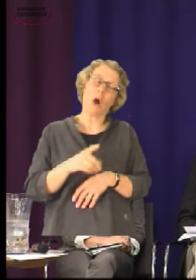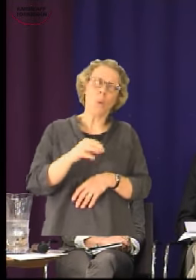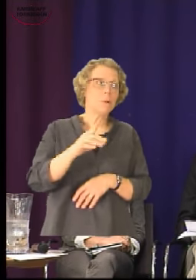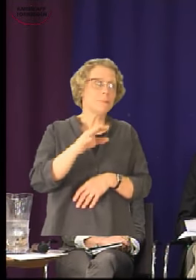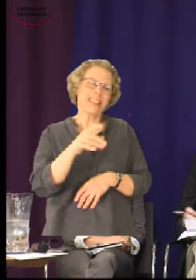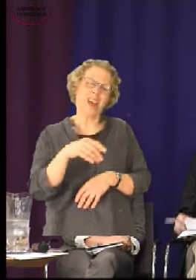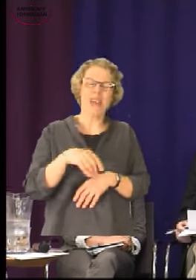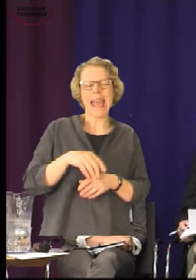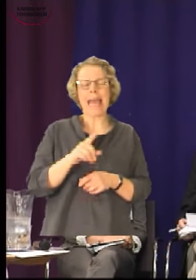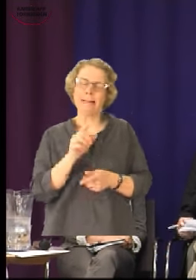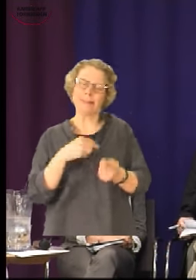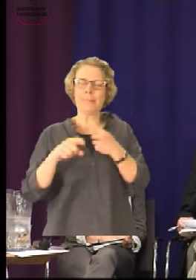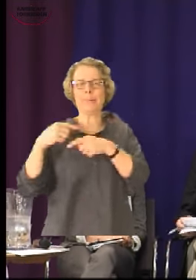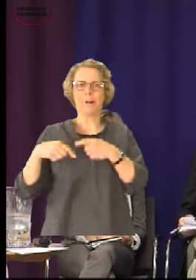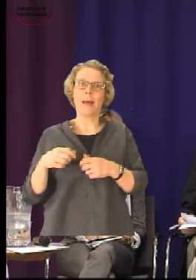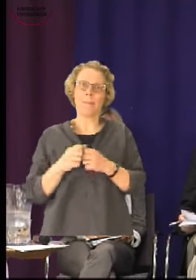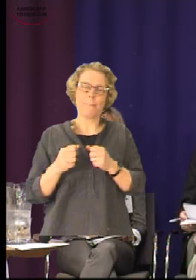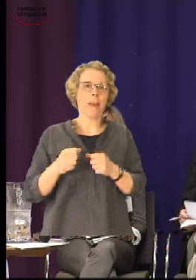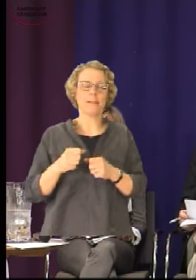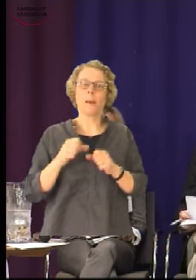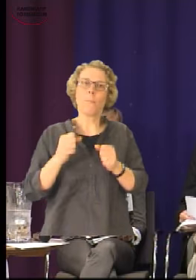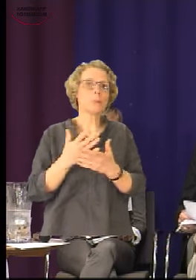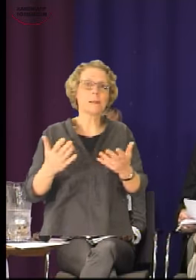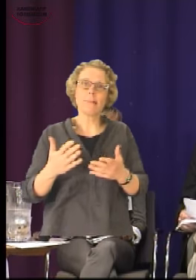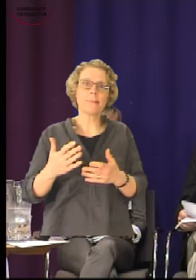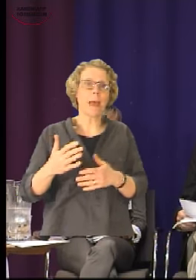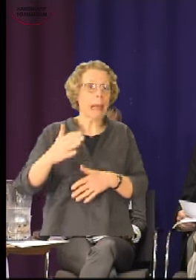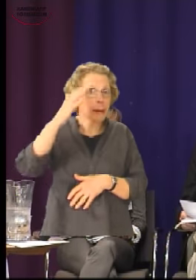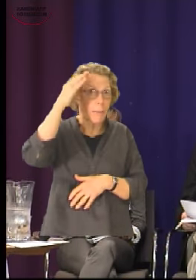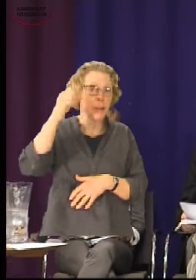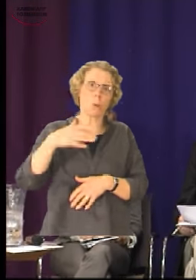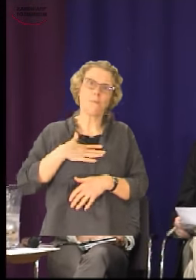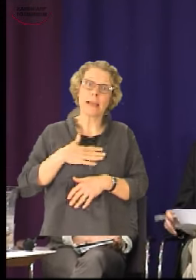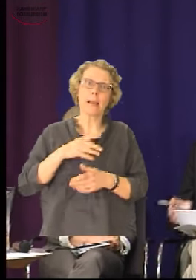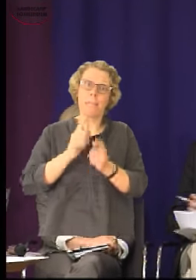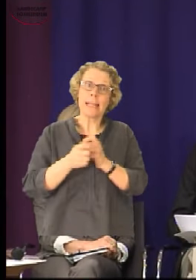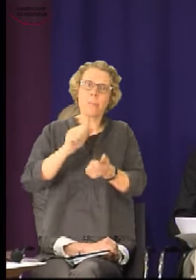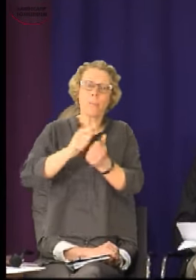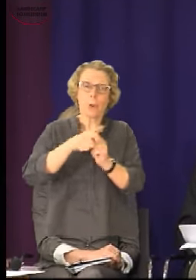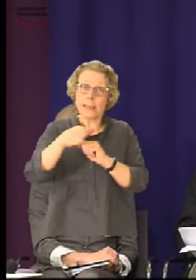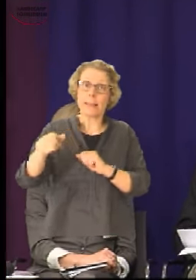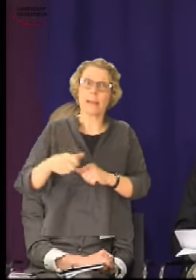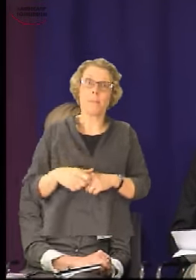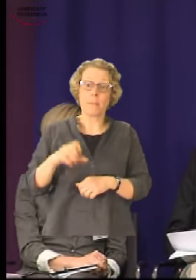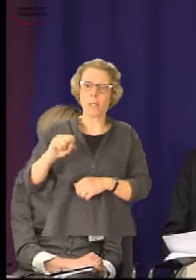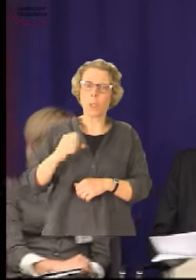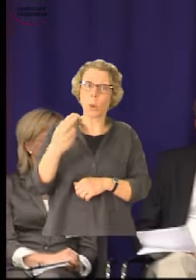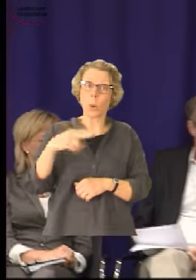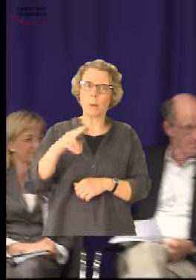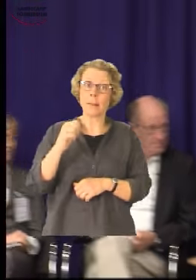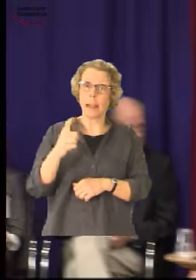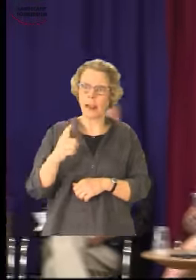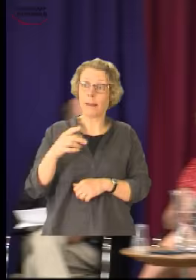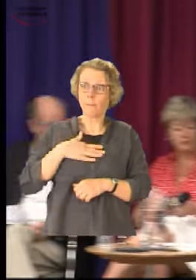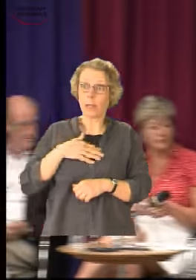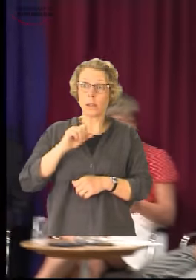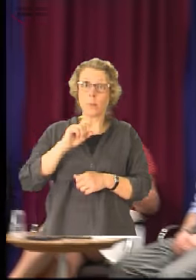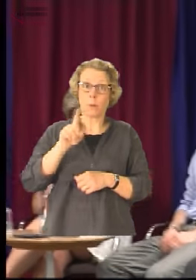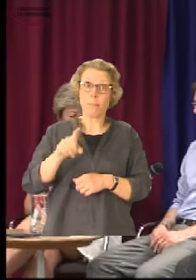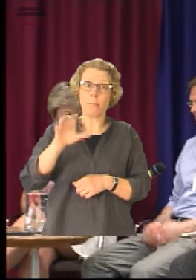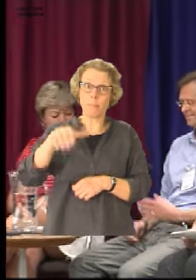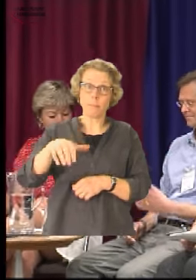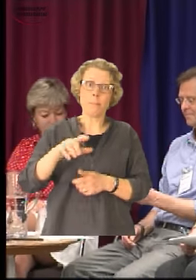jag man behöver inte skämmas för att man vill bli om man är politiker. Det är ganska naturligt. Gunnel Wallin, vill du bli statsråd? Ja, men